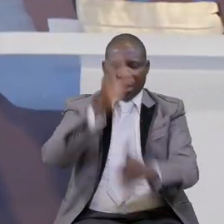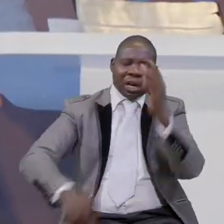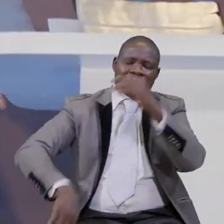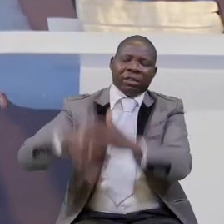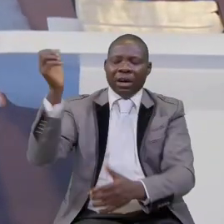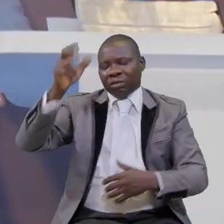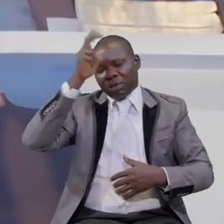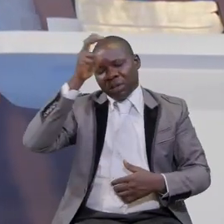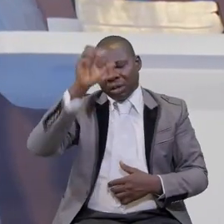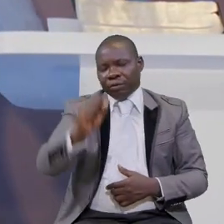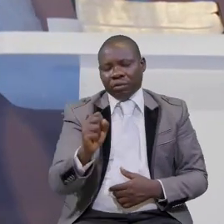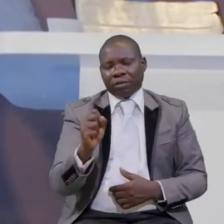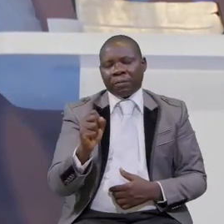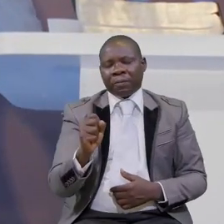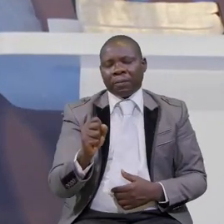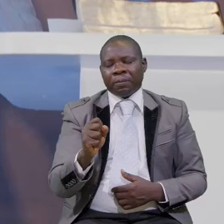les démons.